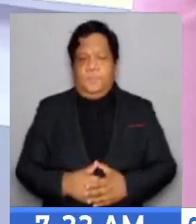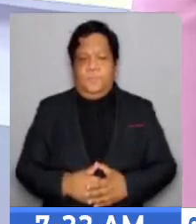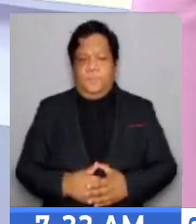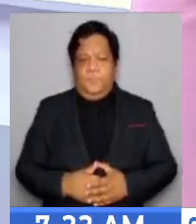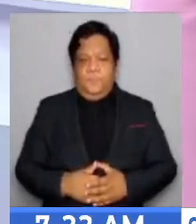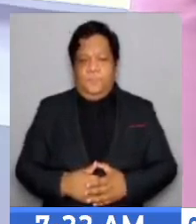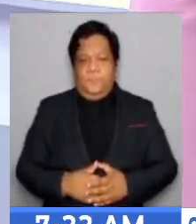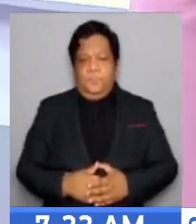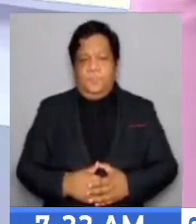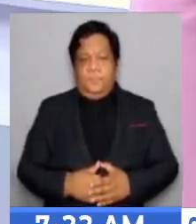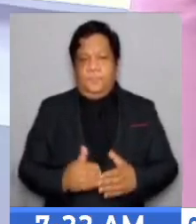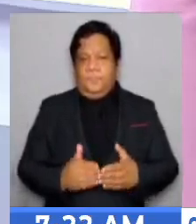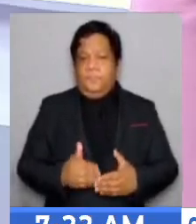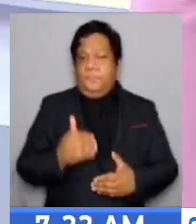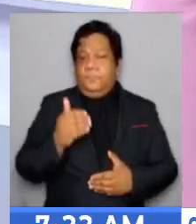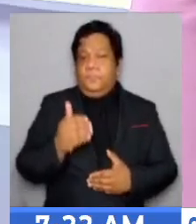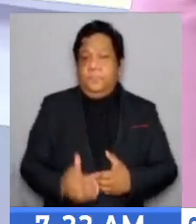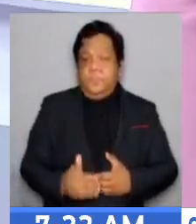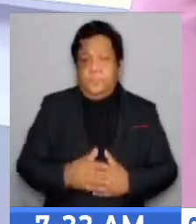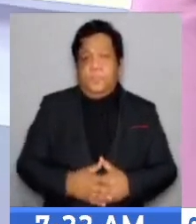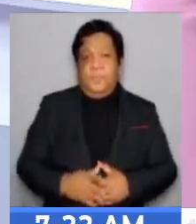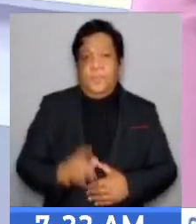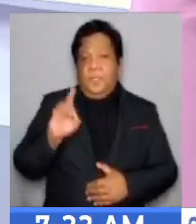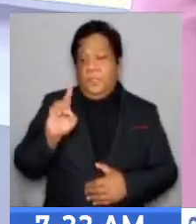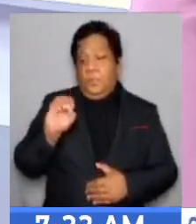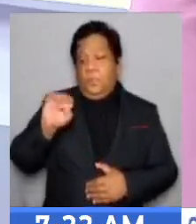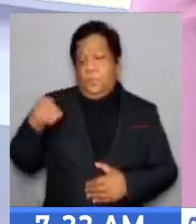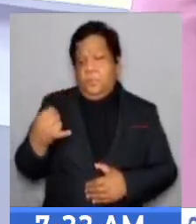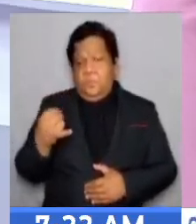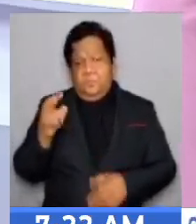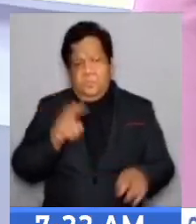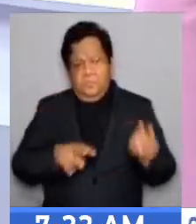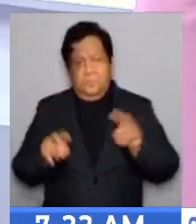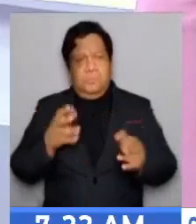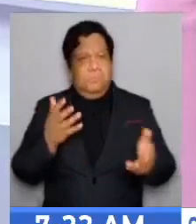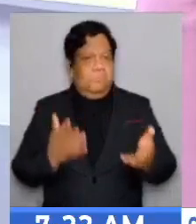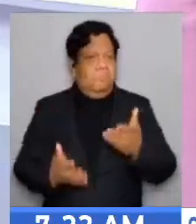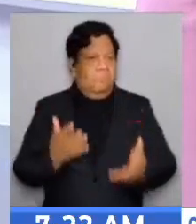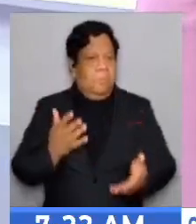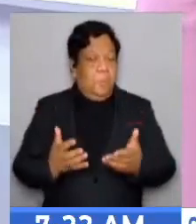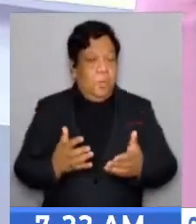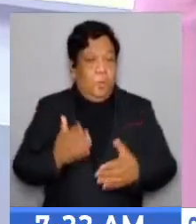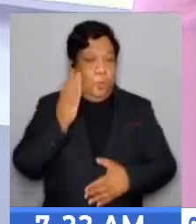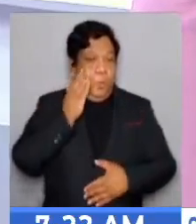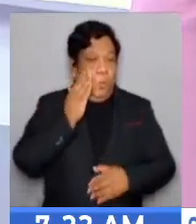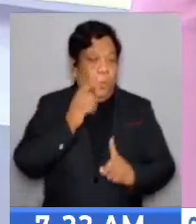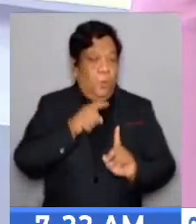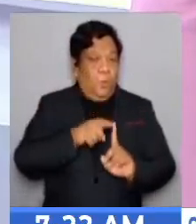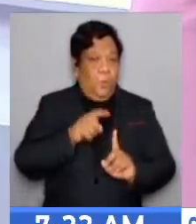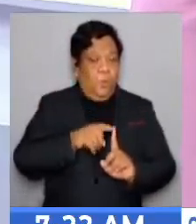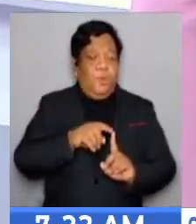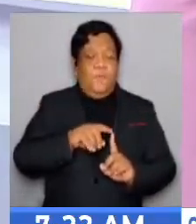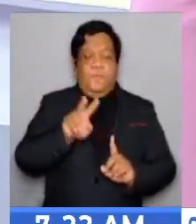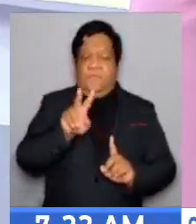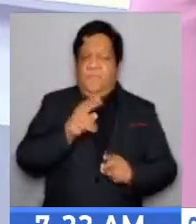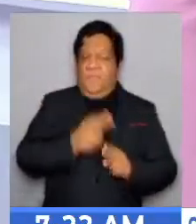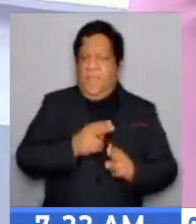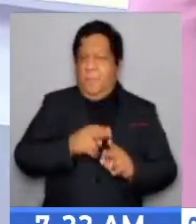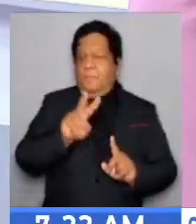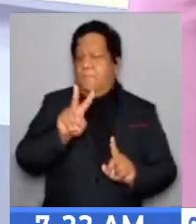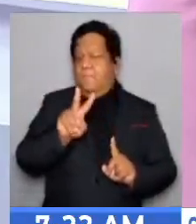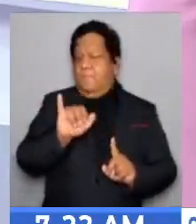Tinitingnan na rin daw ng Department of Justice ang posibilidad na pinatay rin si Cristito Villamor Palanya, ang umanong middleman sa pamamaril